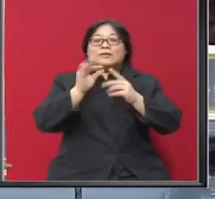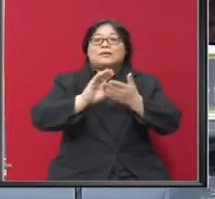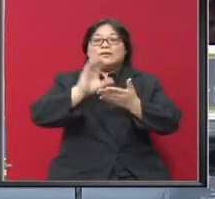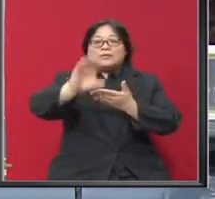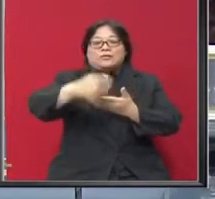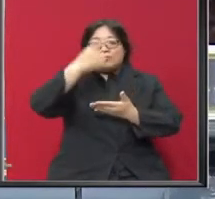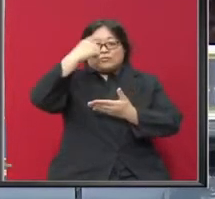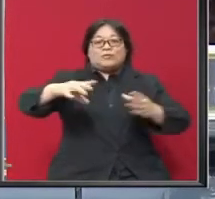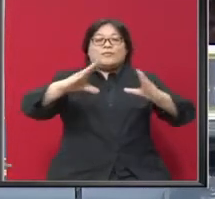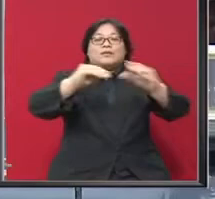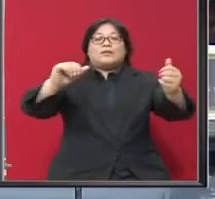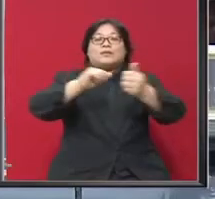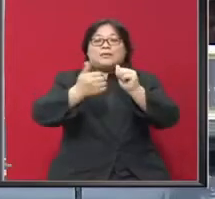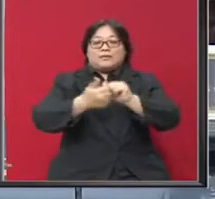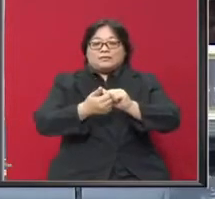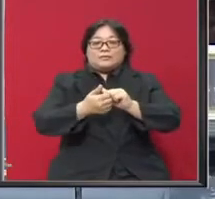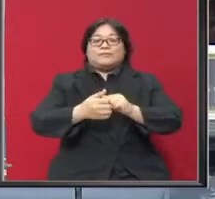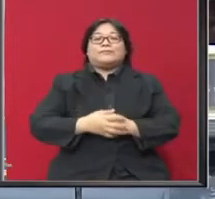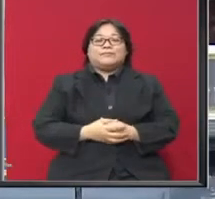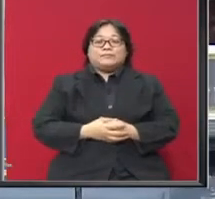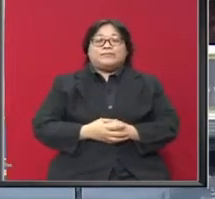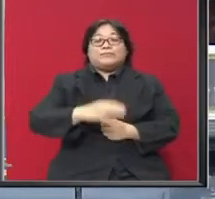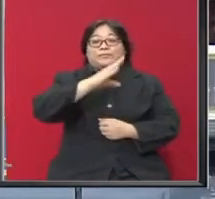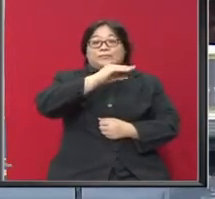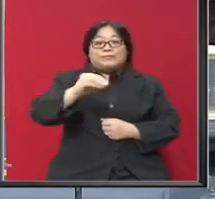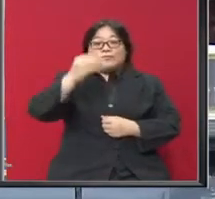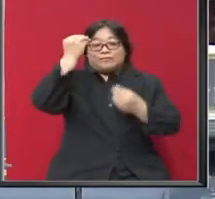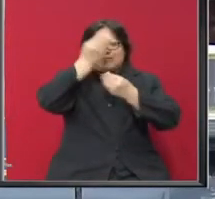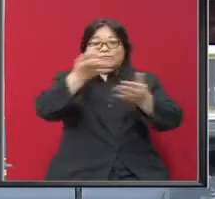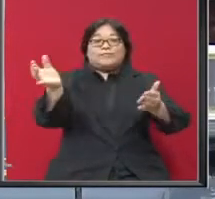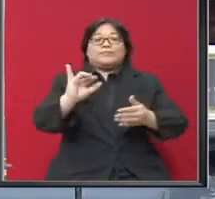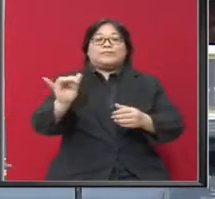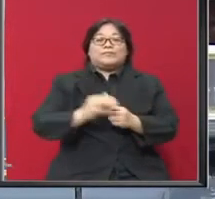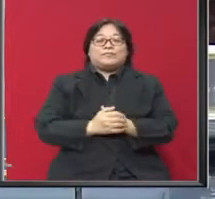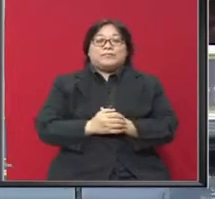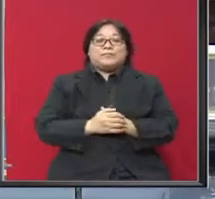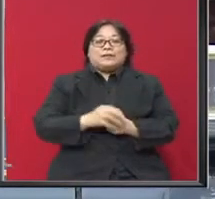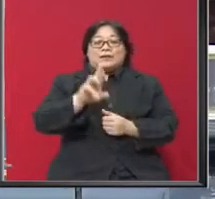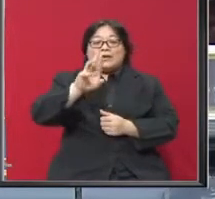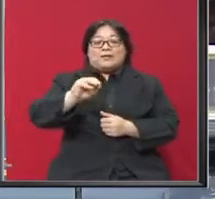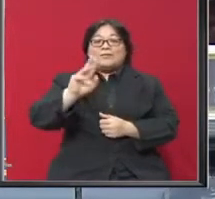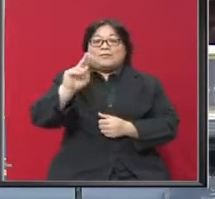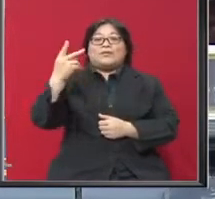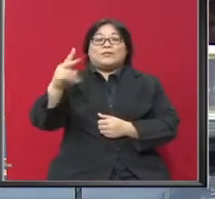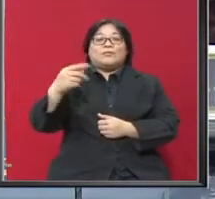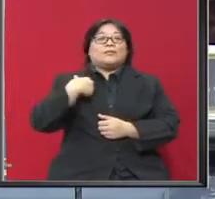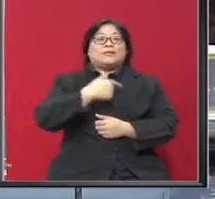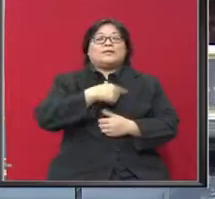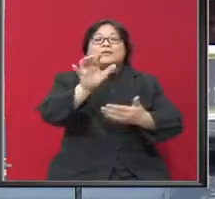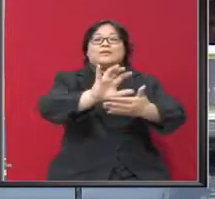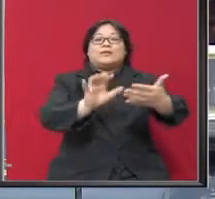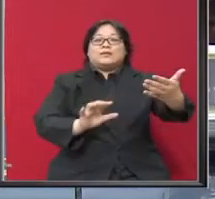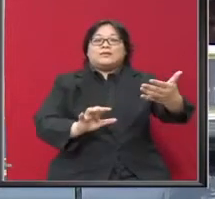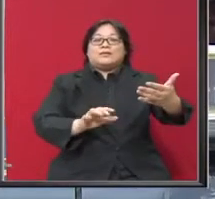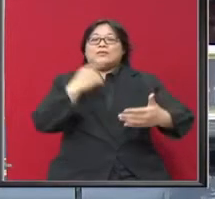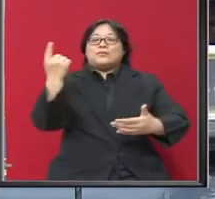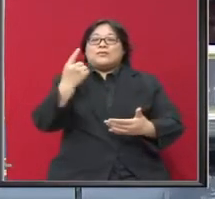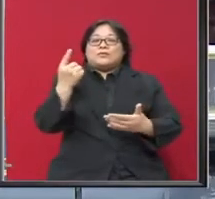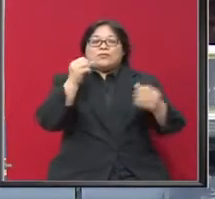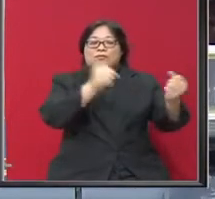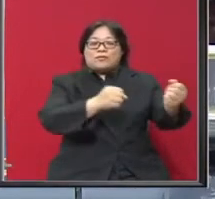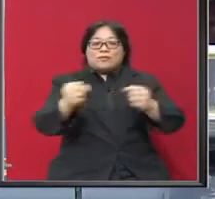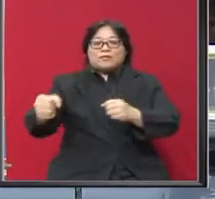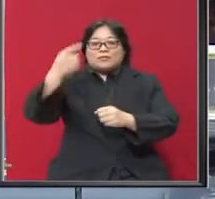mengatasi masalah banjir yang dibangkitkan oleh Muhammad dan untuk makluman juga dalam rencana mereset ke-12 kita merangkai suatu